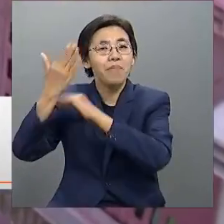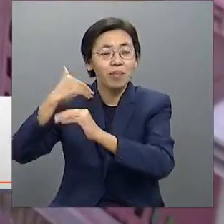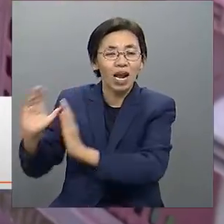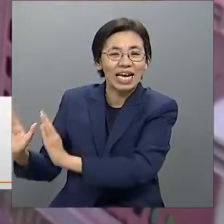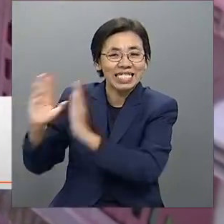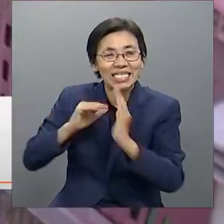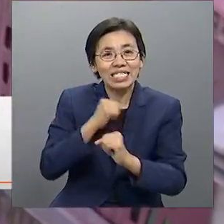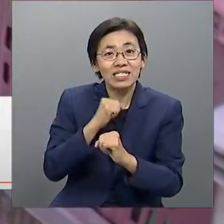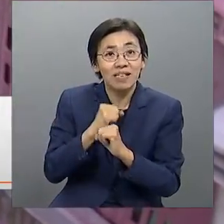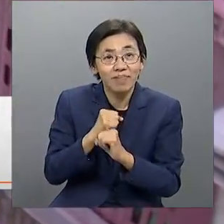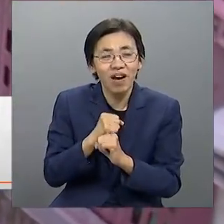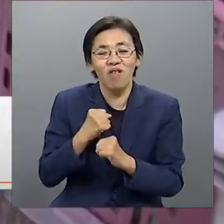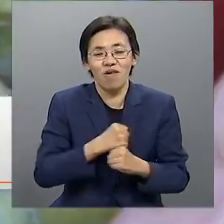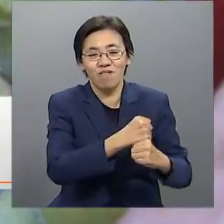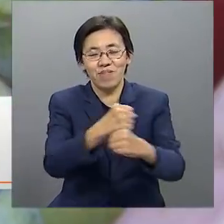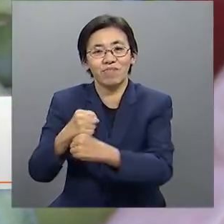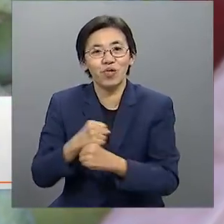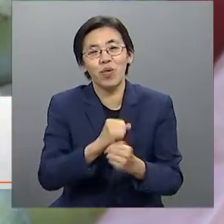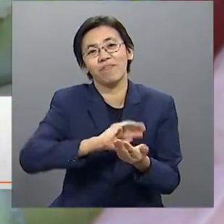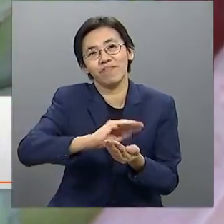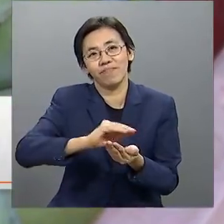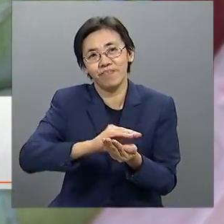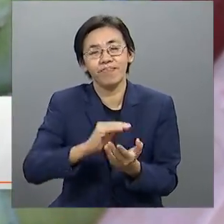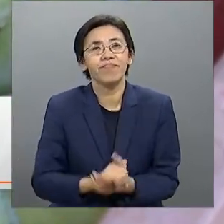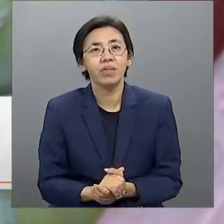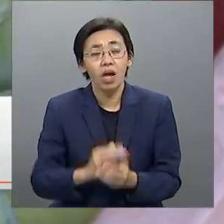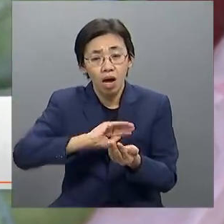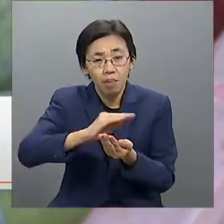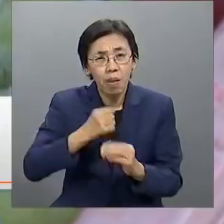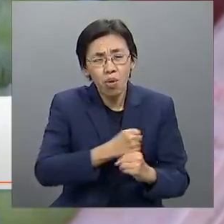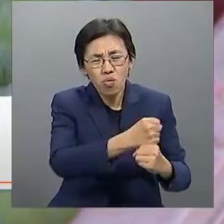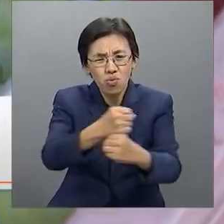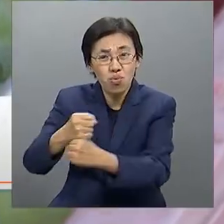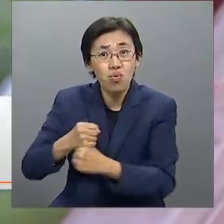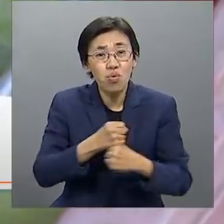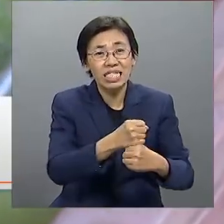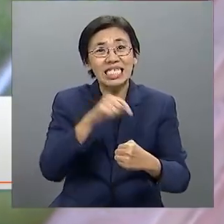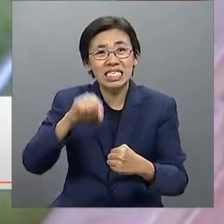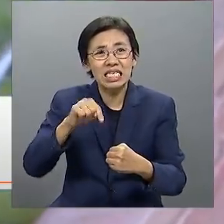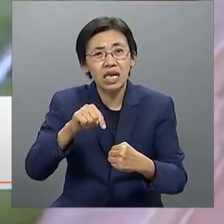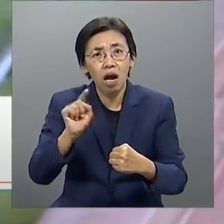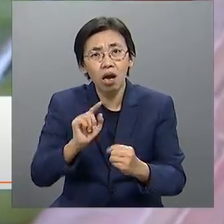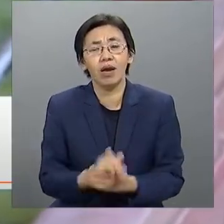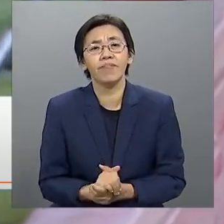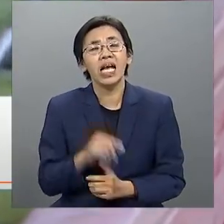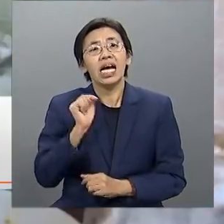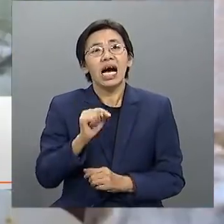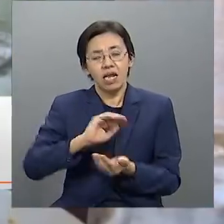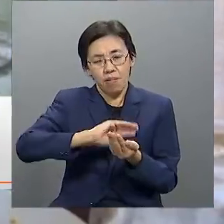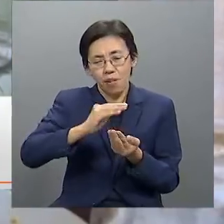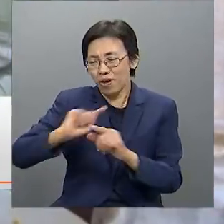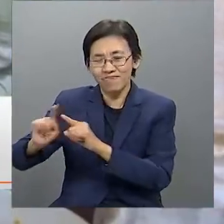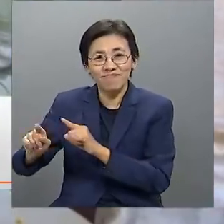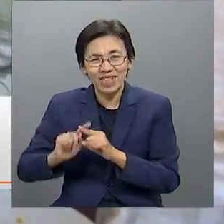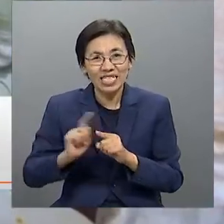แผ่นนั่นเองครับ ค่ะซึ่งวิธีในเรื่องของการทำส้มลิ้มหรือว่าส้มแผ่นนะคะสามารถนำมะม่วงทุกชนิดที่สุกมาแปรรูปได้